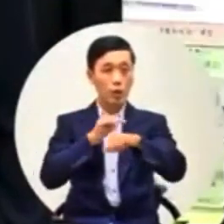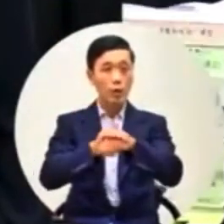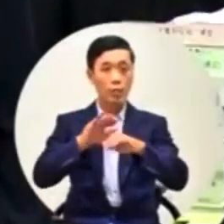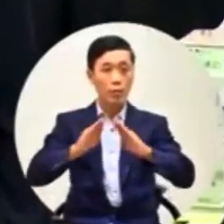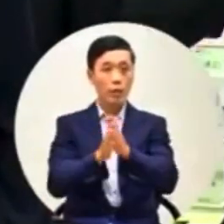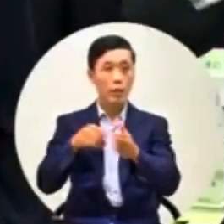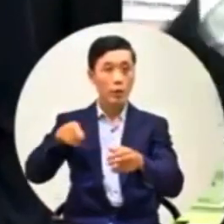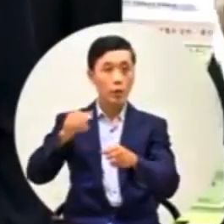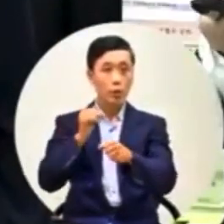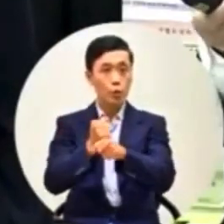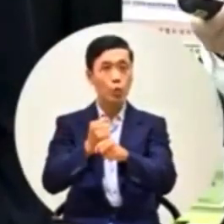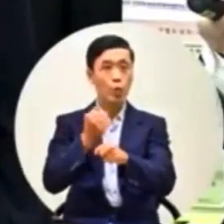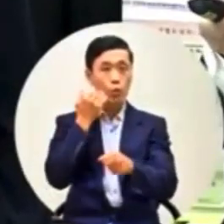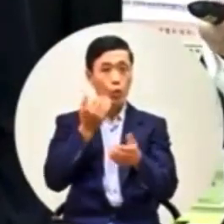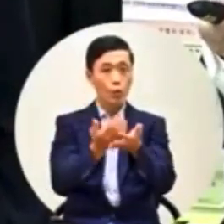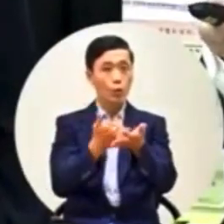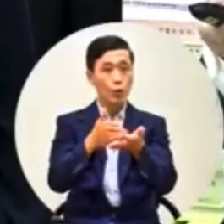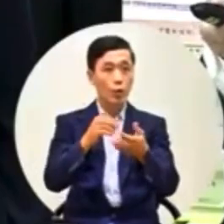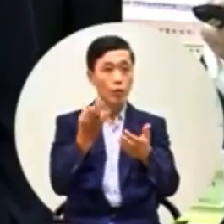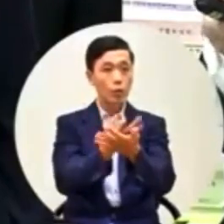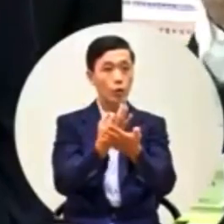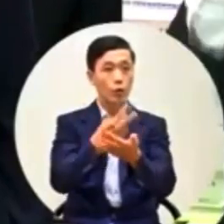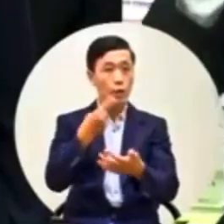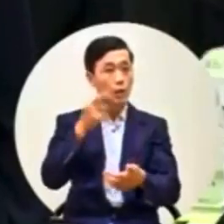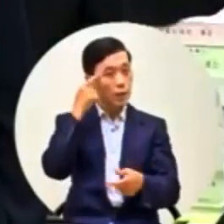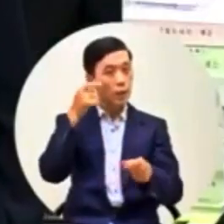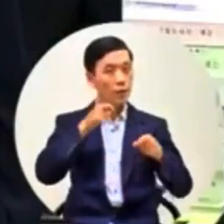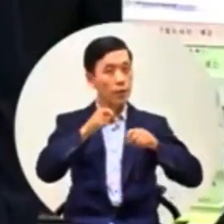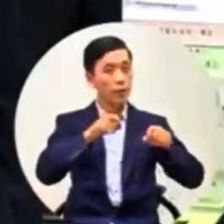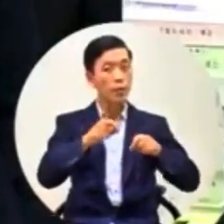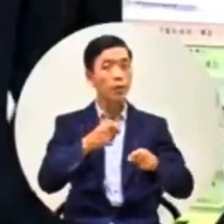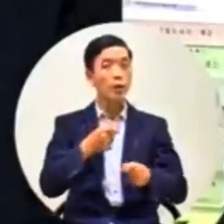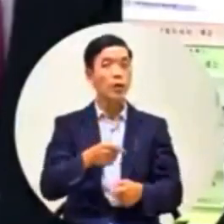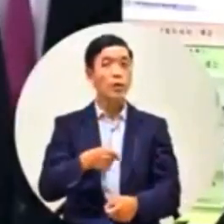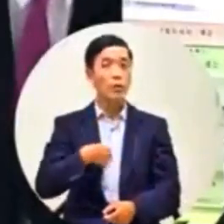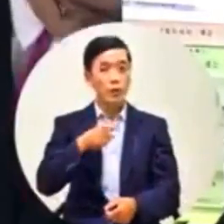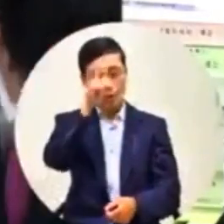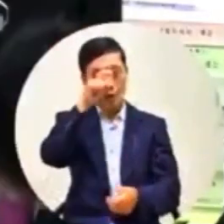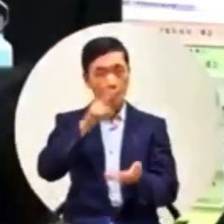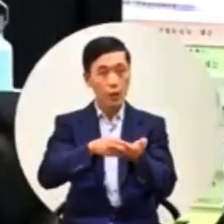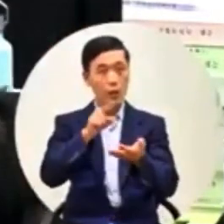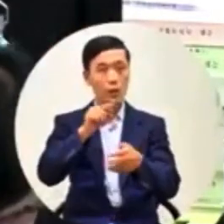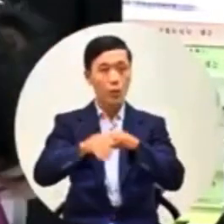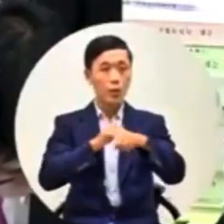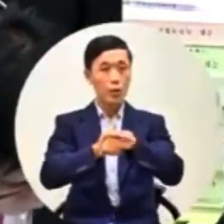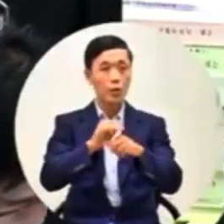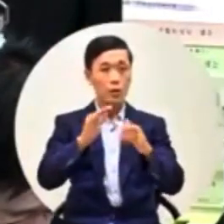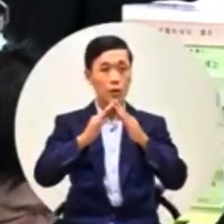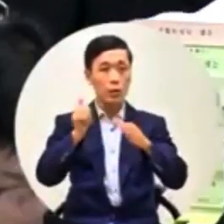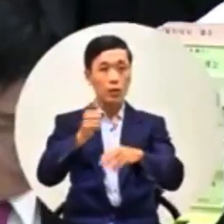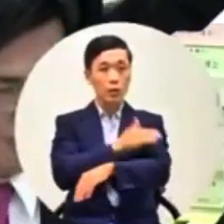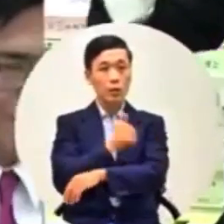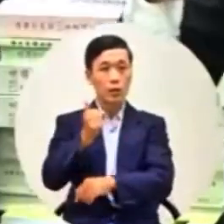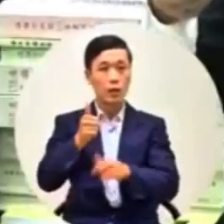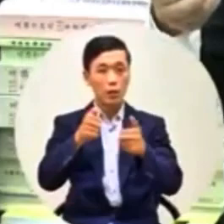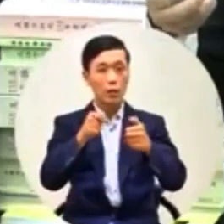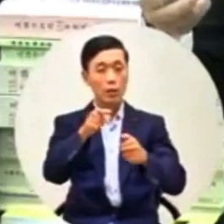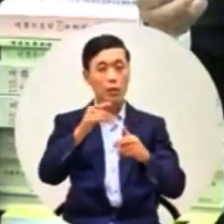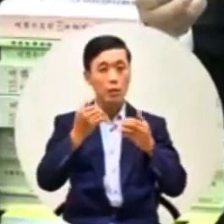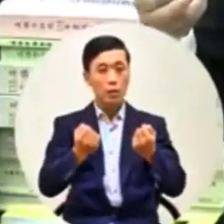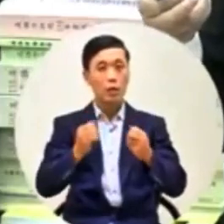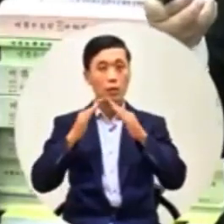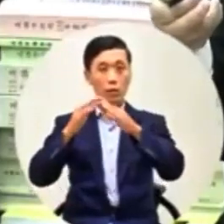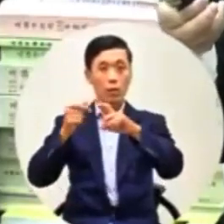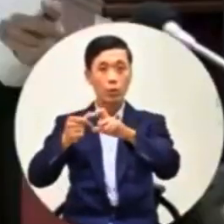一次做完是 预算不足的话，我们再来想办法了。 对啊，我们也是希望一次能做完了。谢谢我们陈市长，因为你在市区有一个公